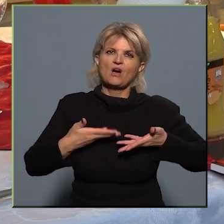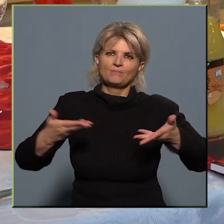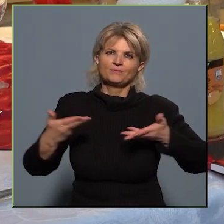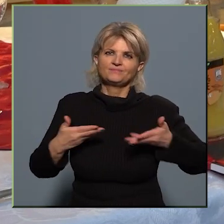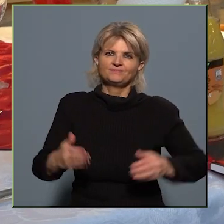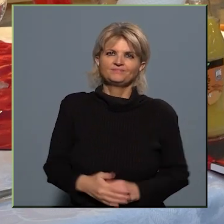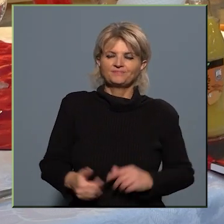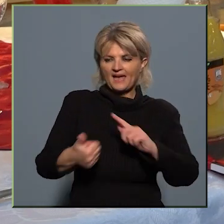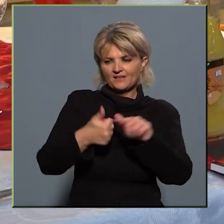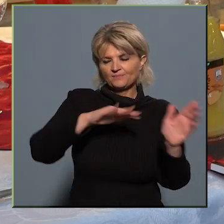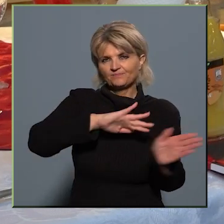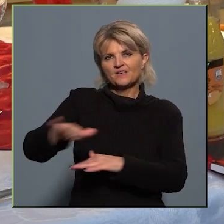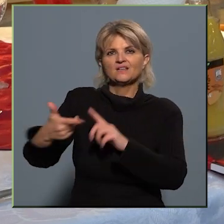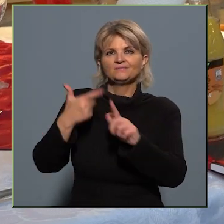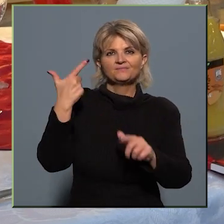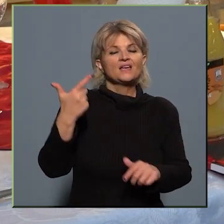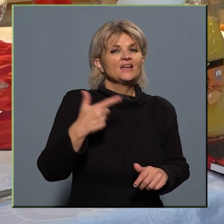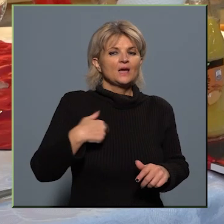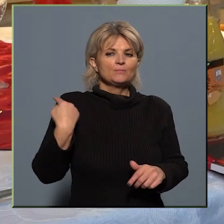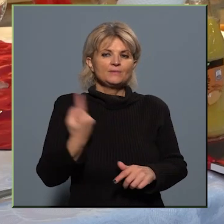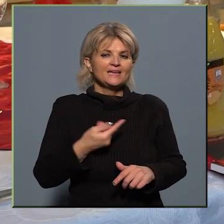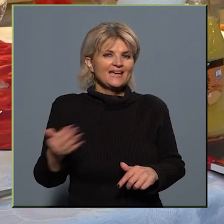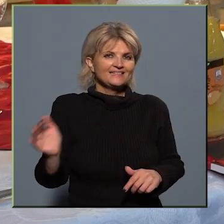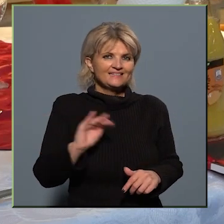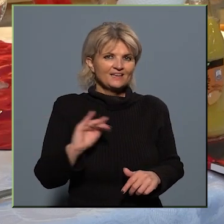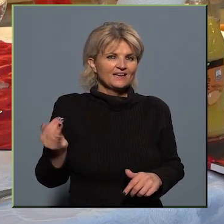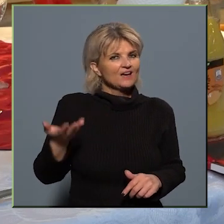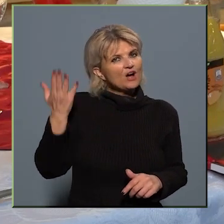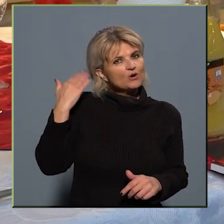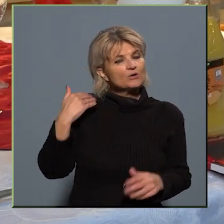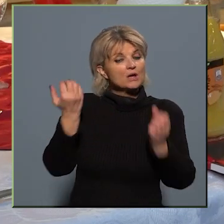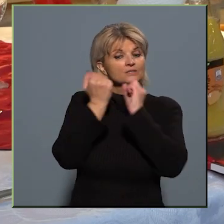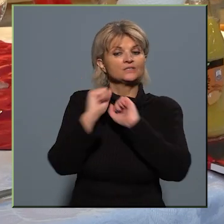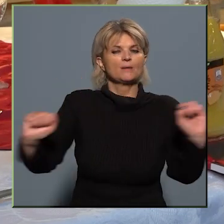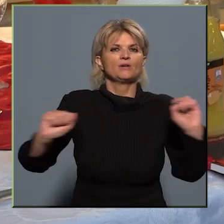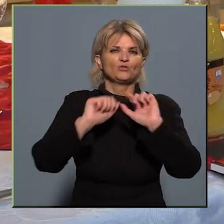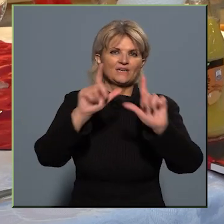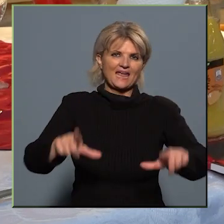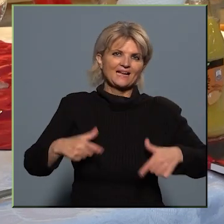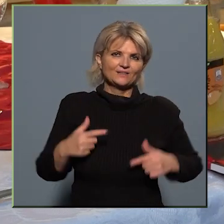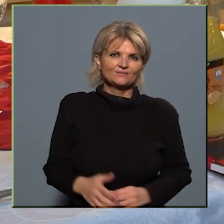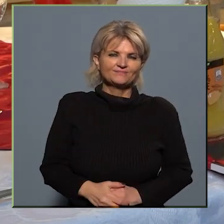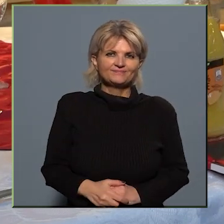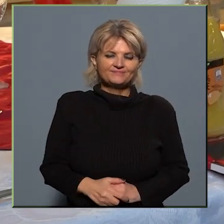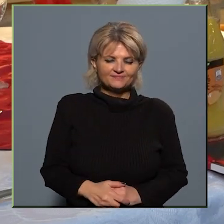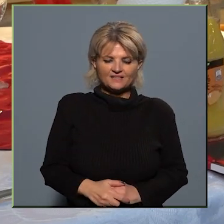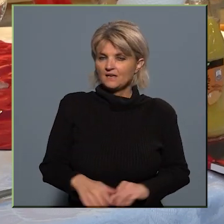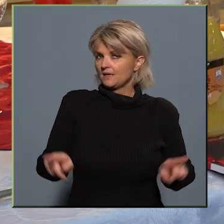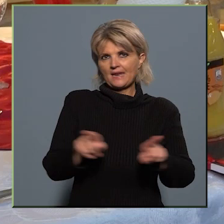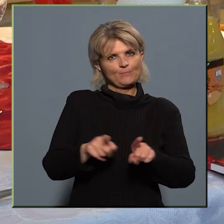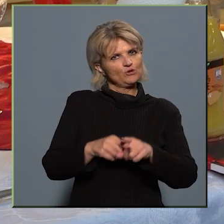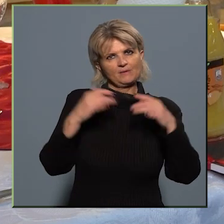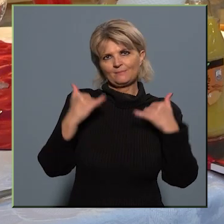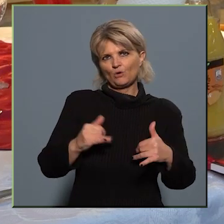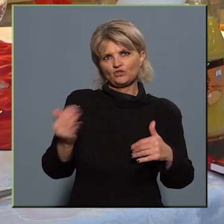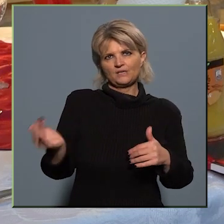Egyrészt, másrészt, hát mint gyerekek, ugye akkor, hát igen, szabadon éltünk. Hát nem úgy, mint most a